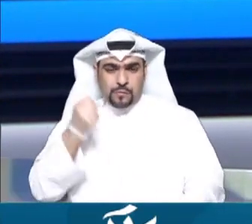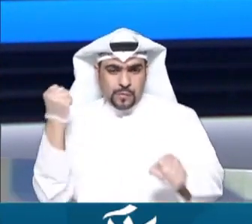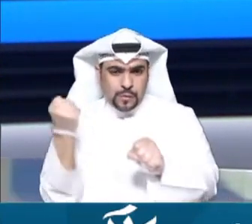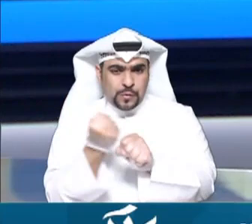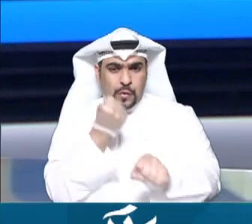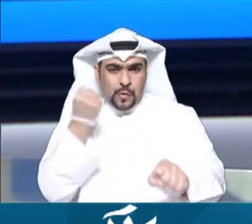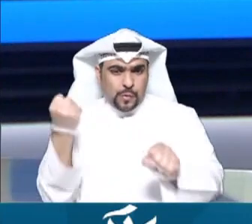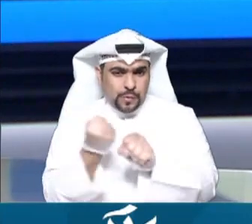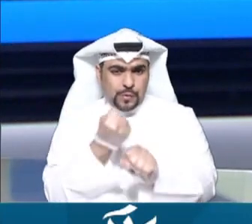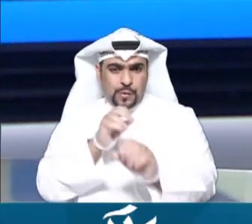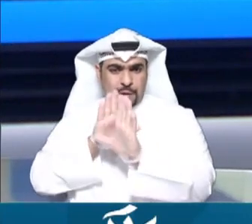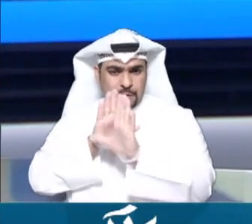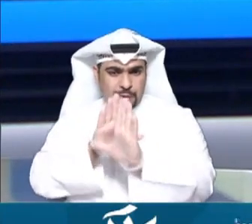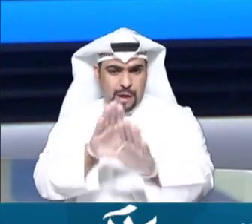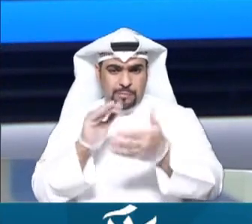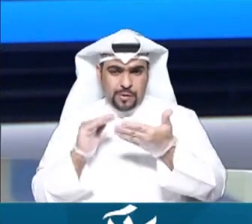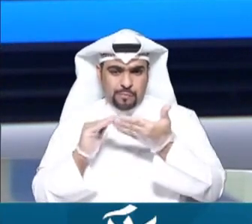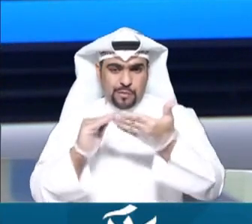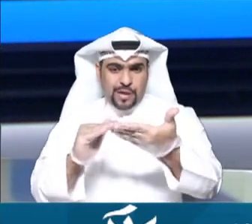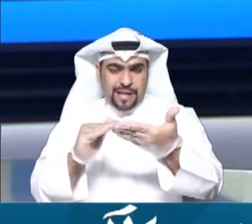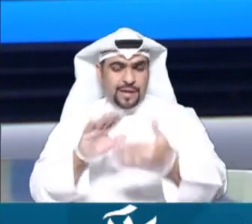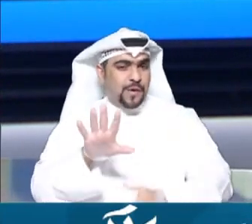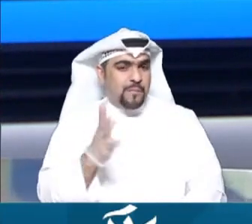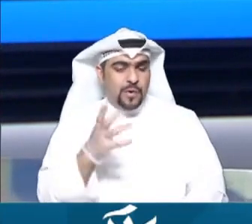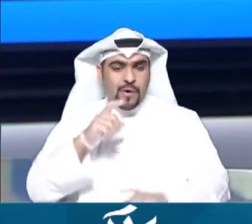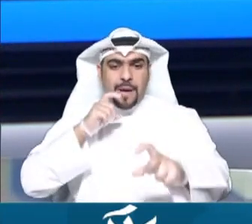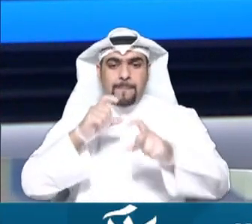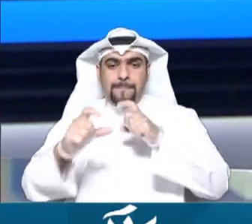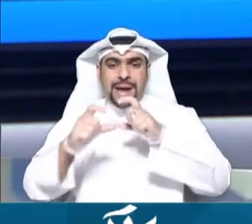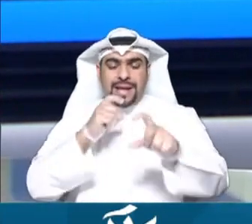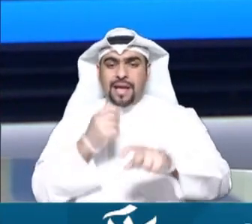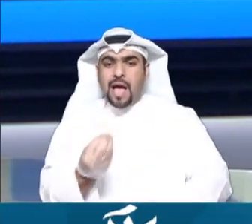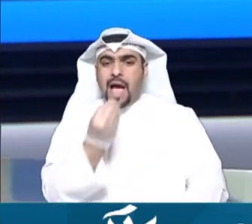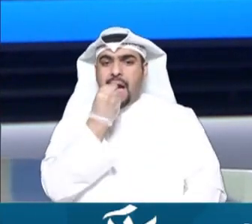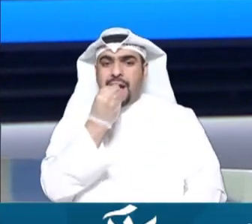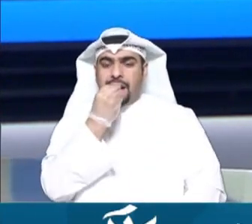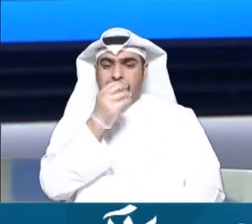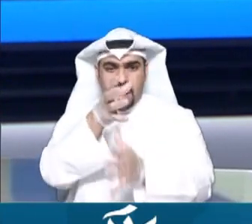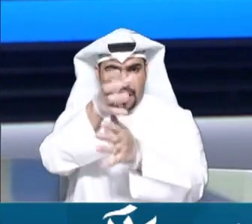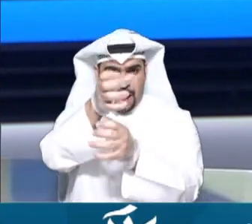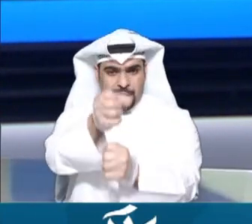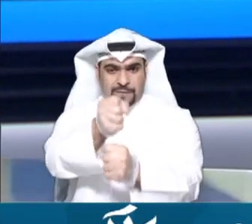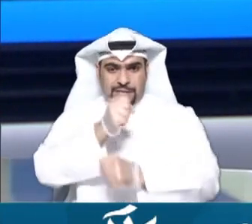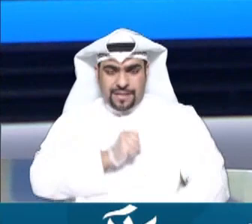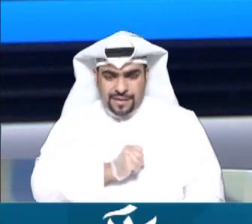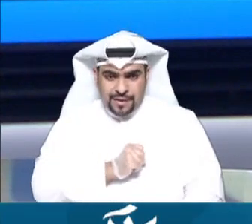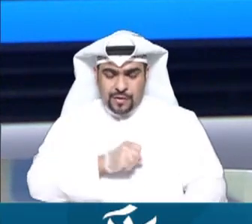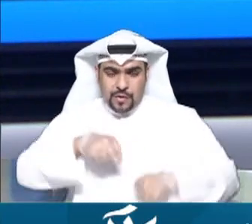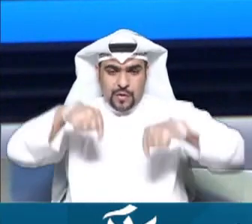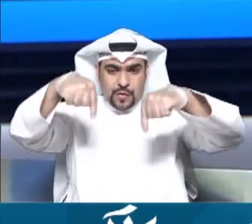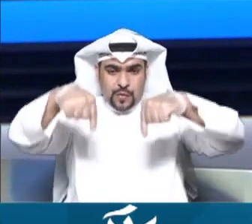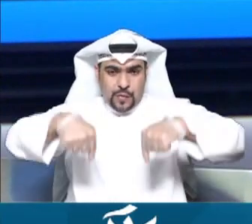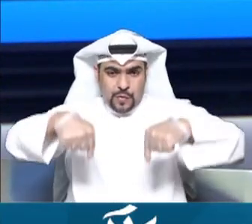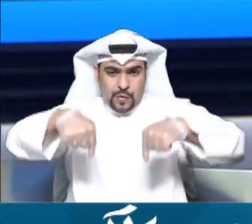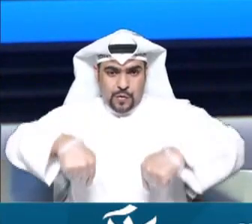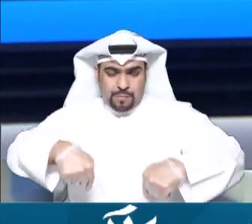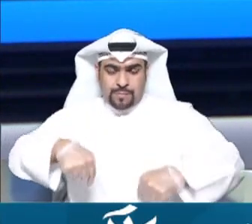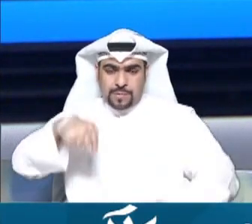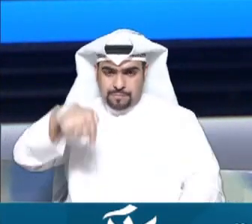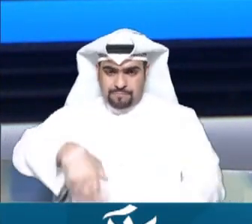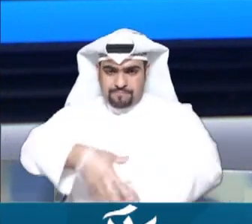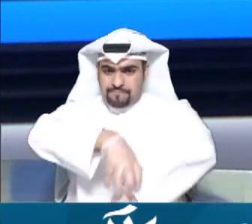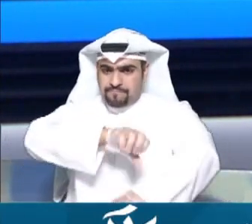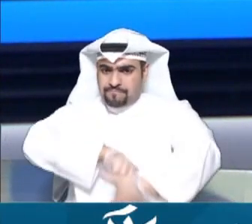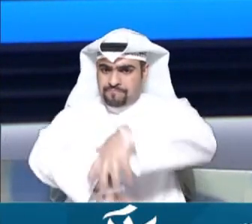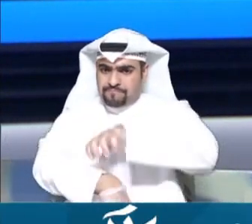مشاريع الانسانيه ومبادراته التطوعيه في كل الاوقات، واليوم واحنا نعيش هذه الظروف جهوده كبيره